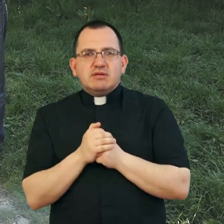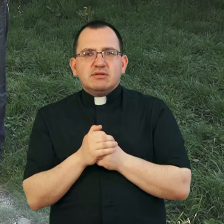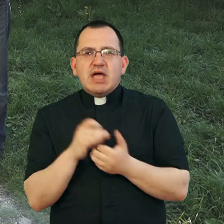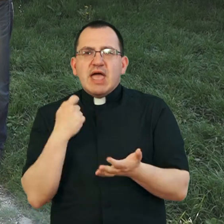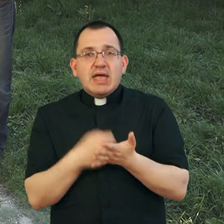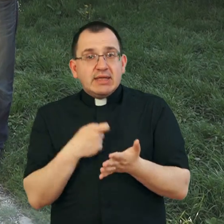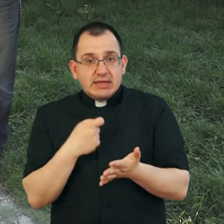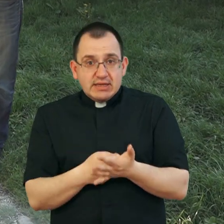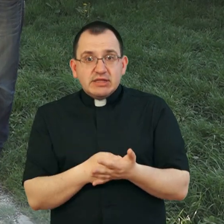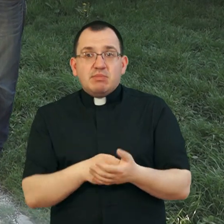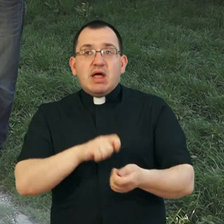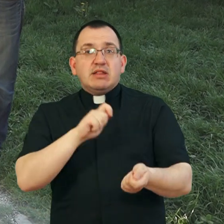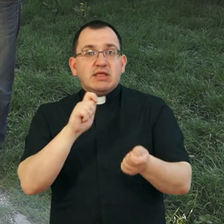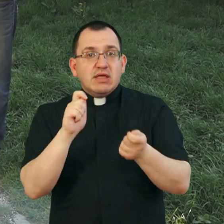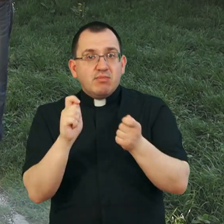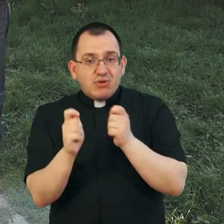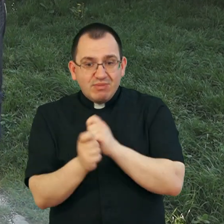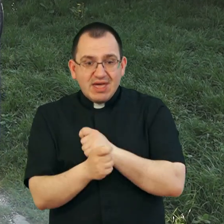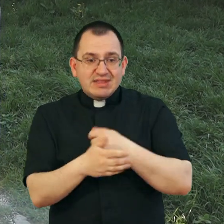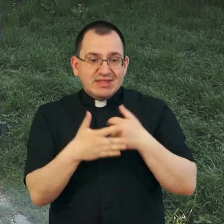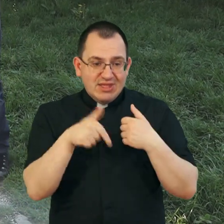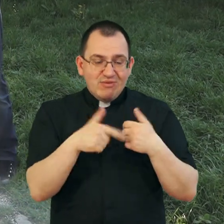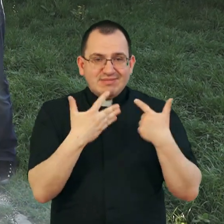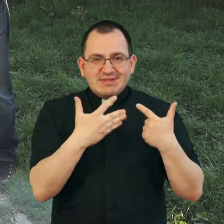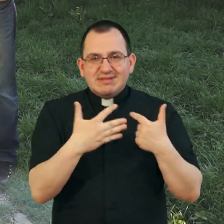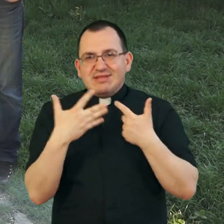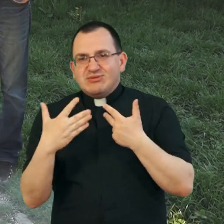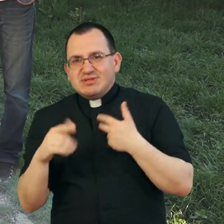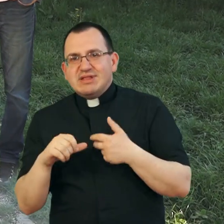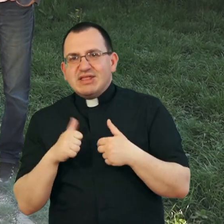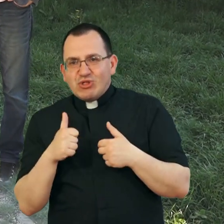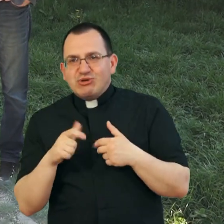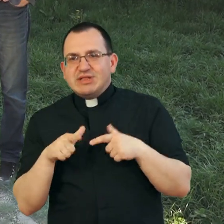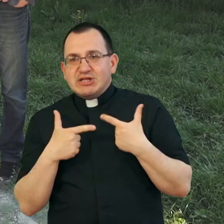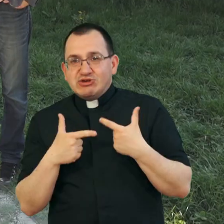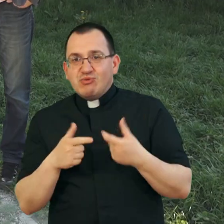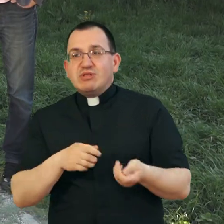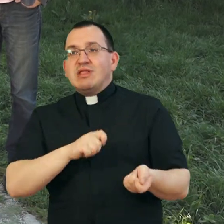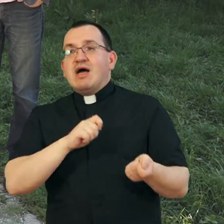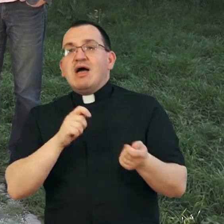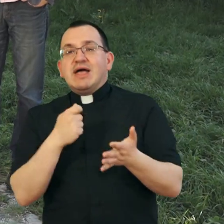Isplati se mijenjati ovih 70-80 godina za vječni život. To je evo,